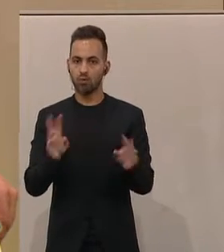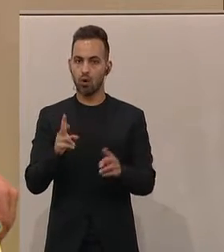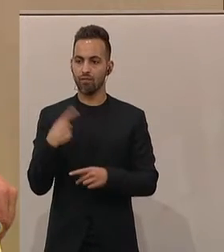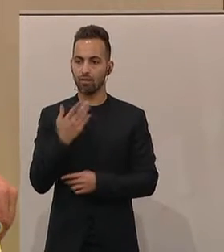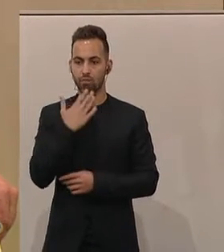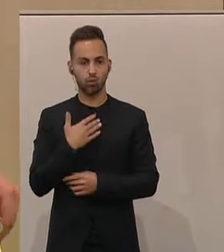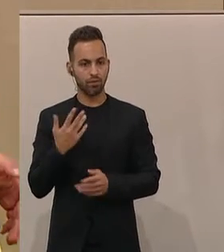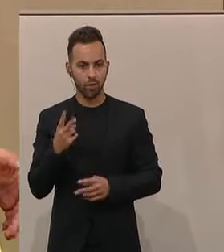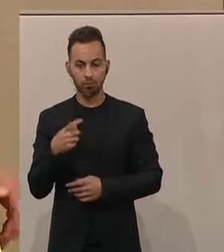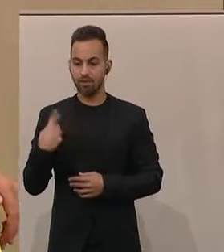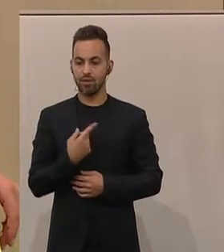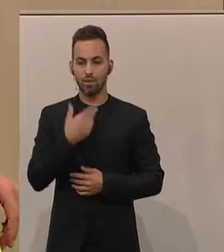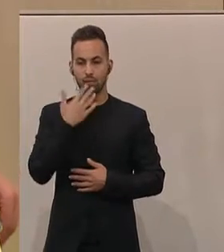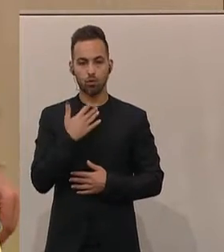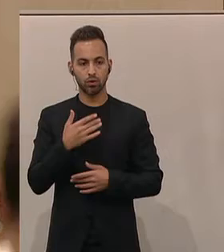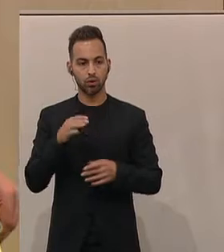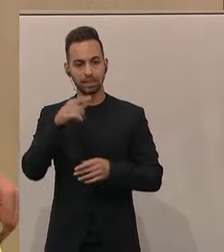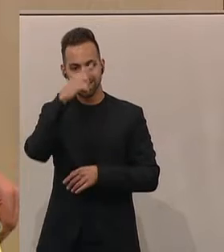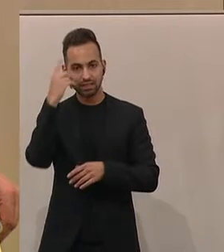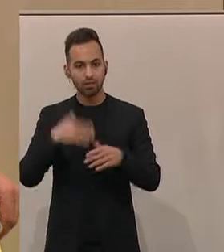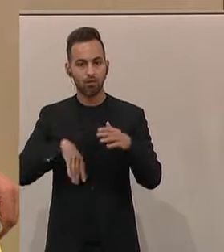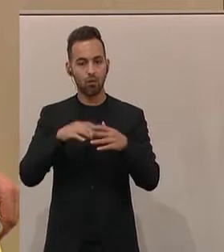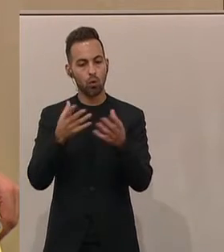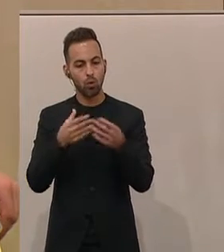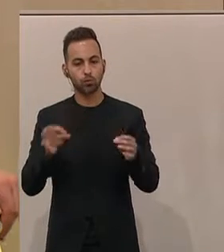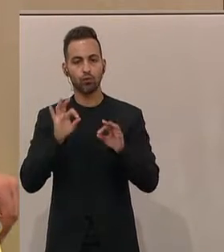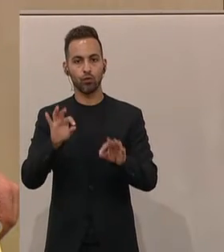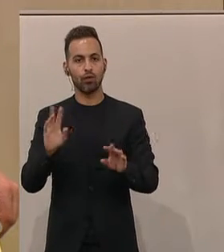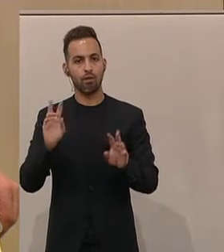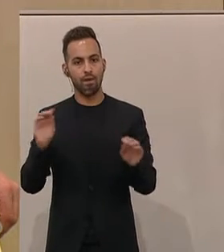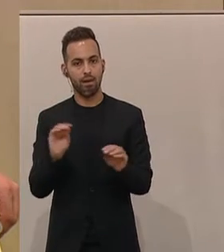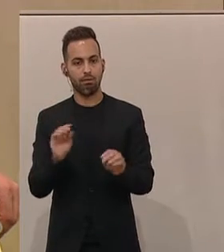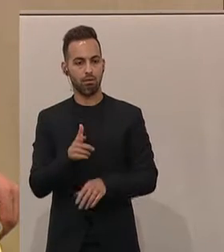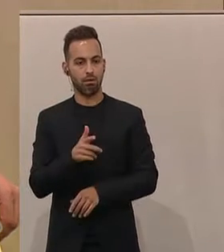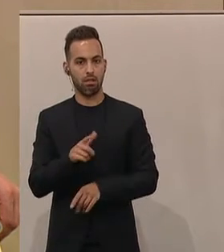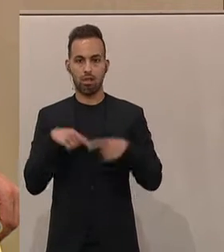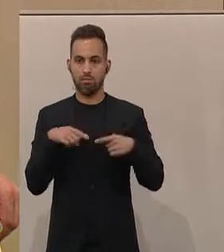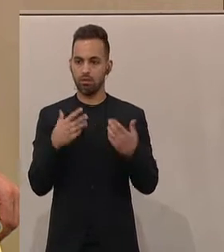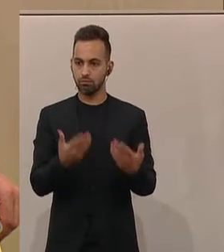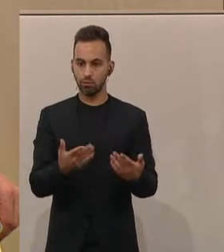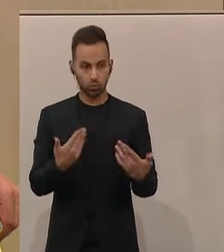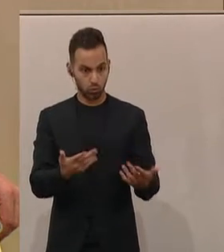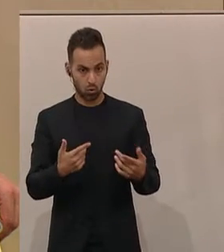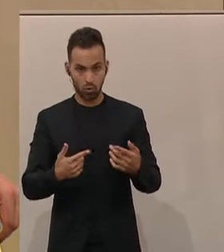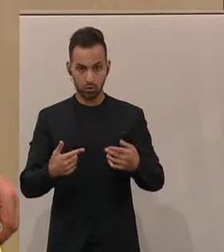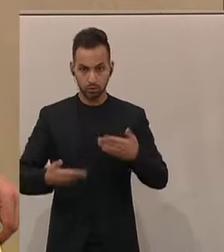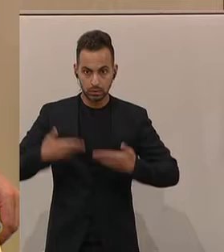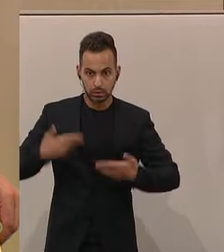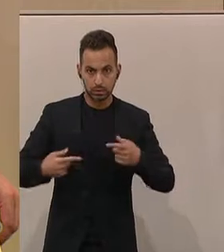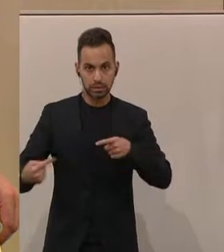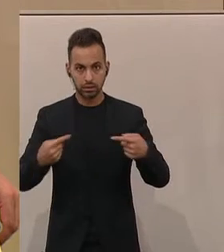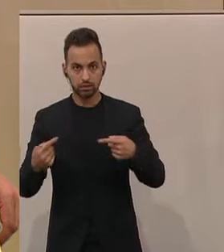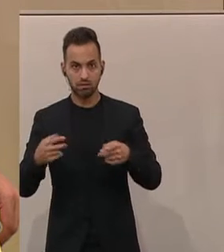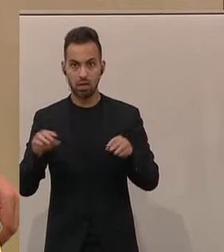sinnvolle Lösungen fürs echte Leben wollen. Und diese aufgeheizte Debatte wird natürlich dem echten Leben